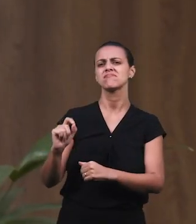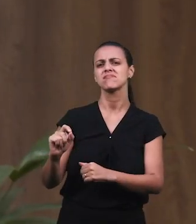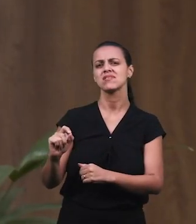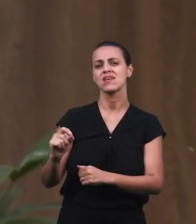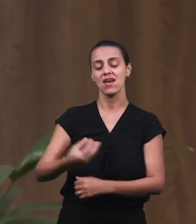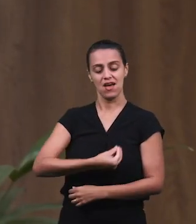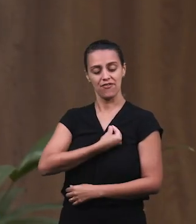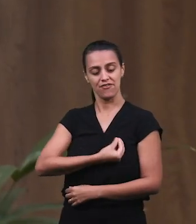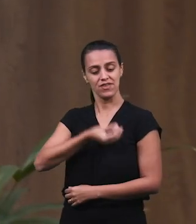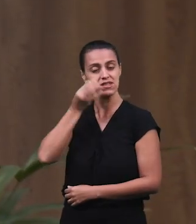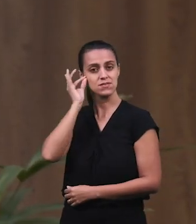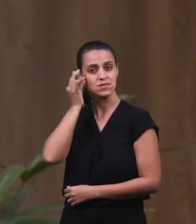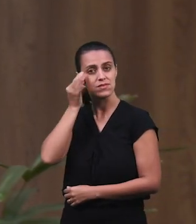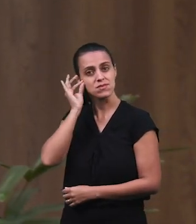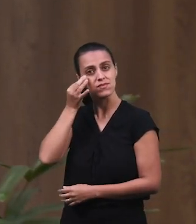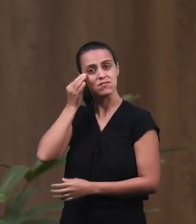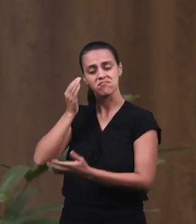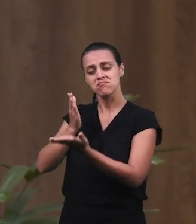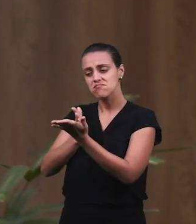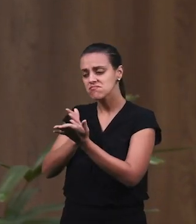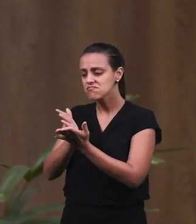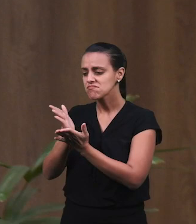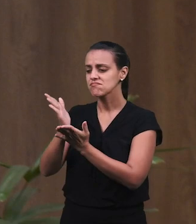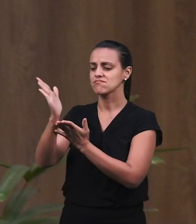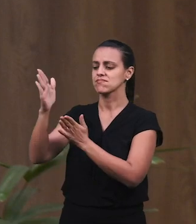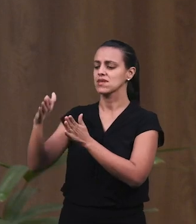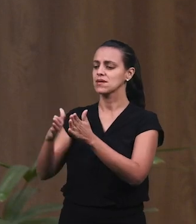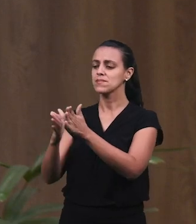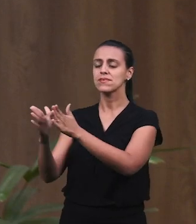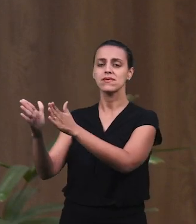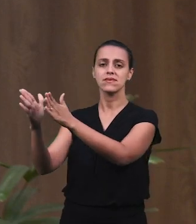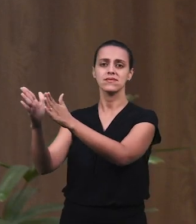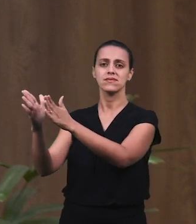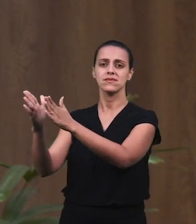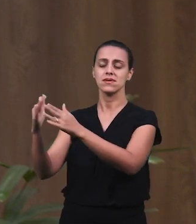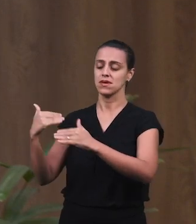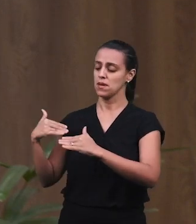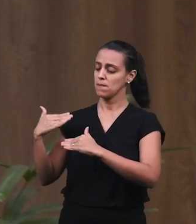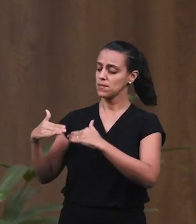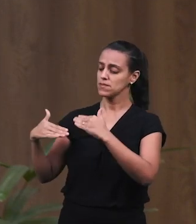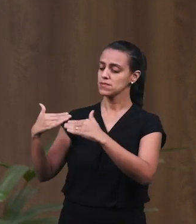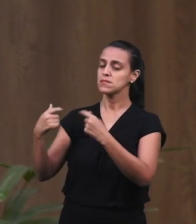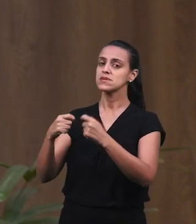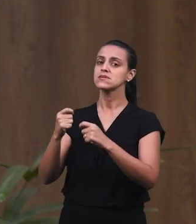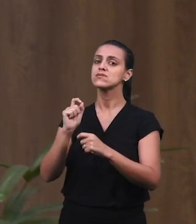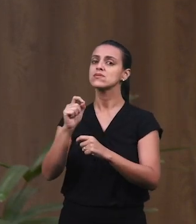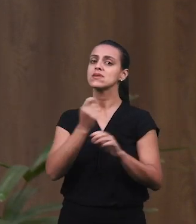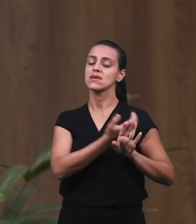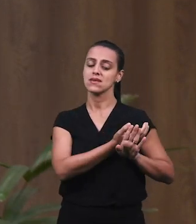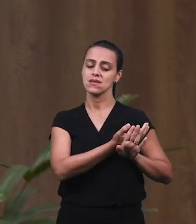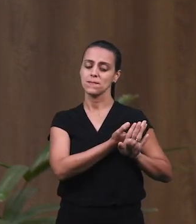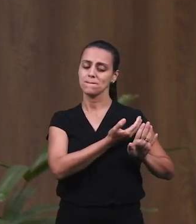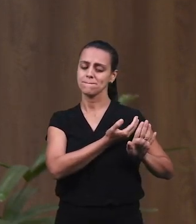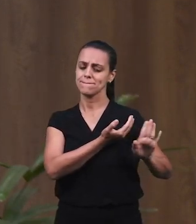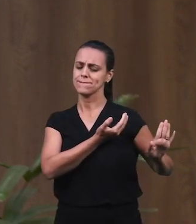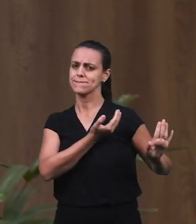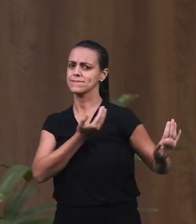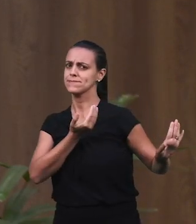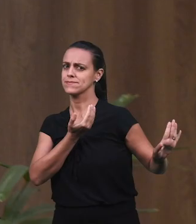ce processus, il doit être fait en sanctification de l'Esprit Saint. Et comme j'ai